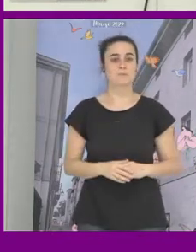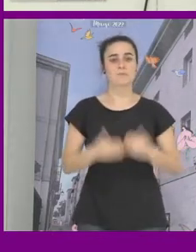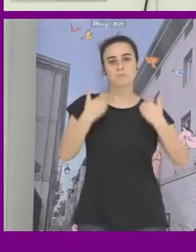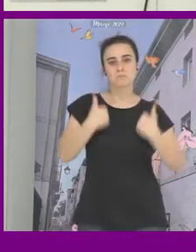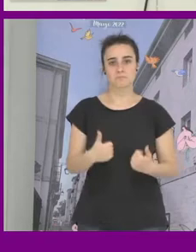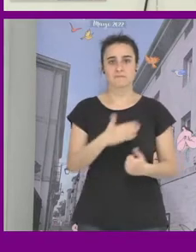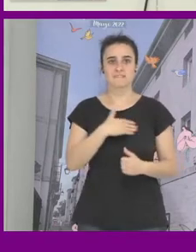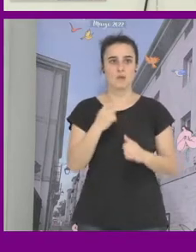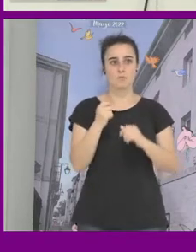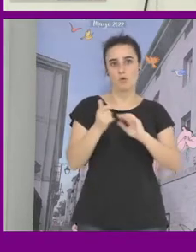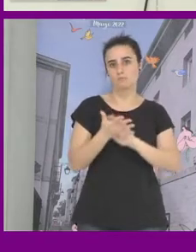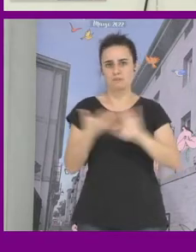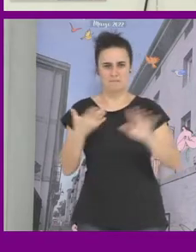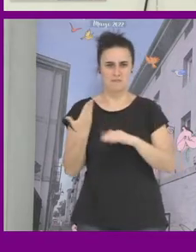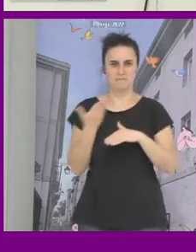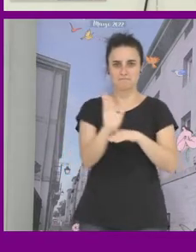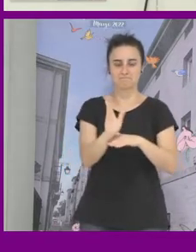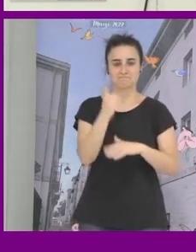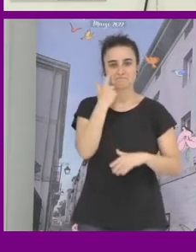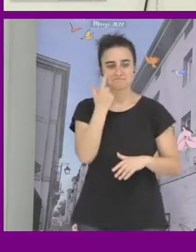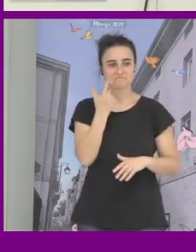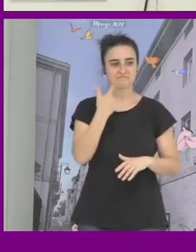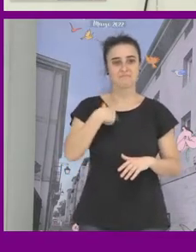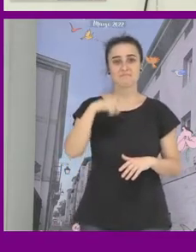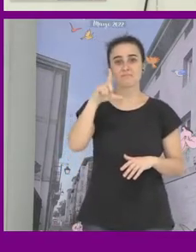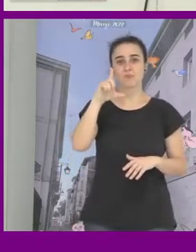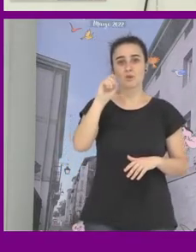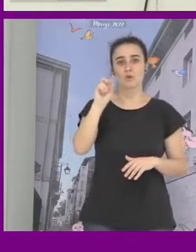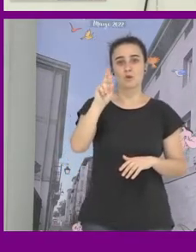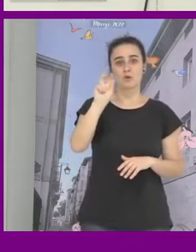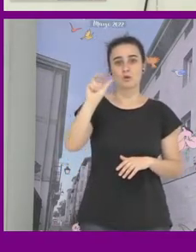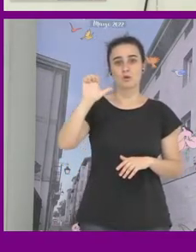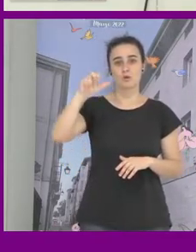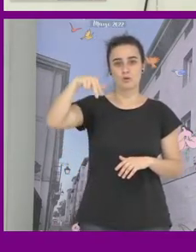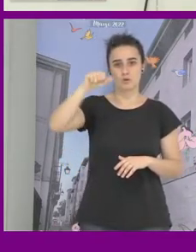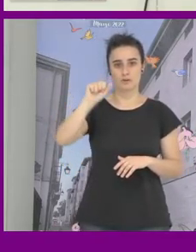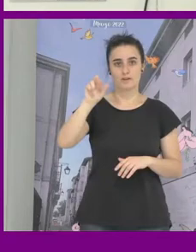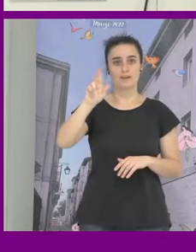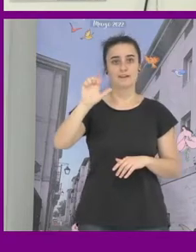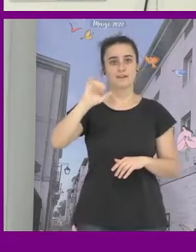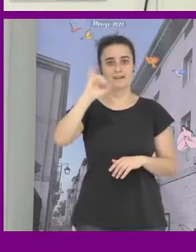modu bizkor batean Lorena Rejo naiz.